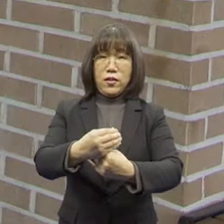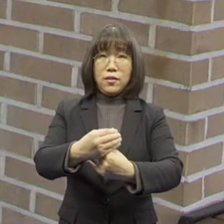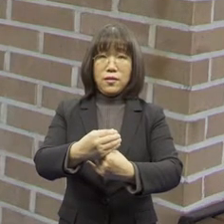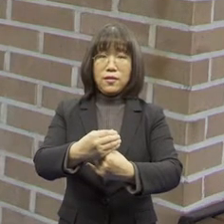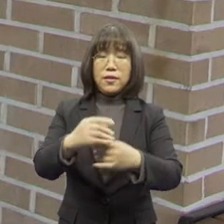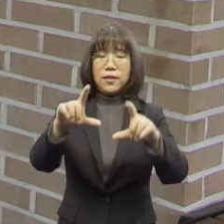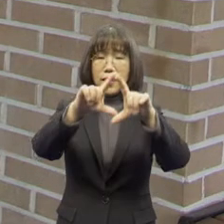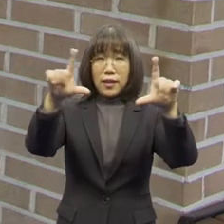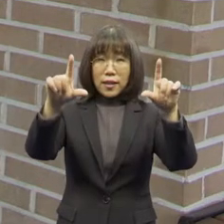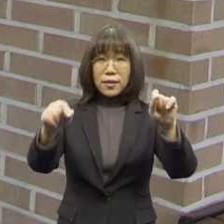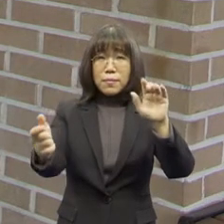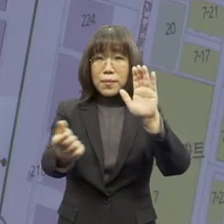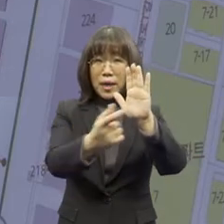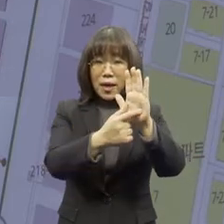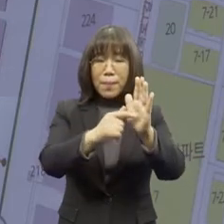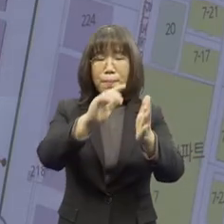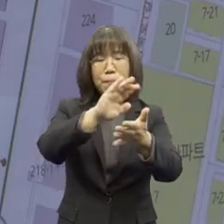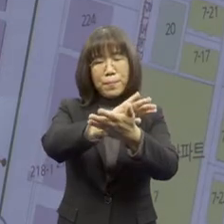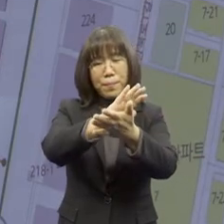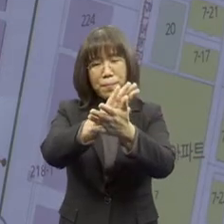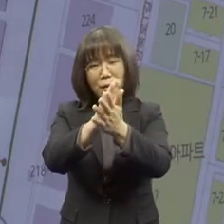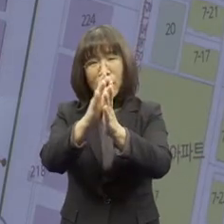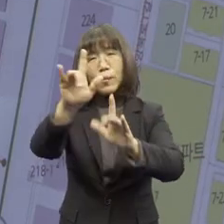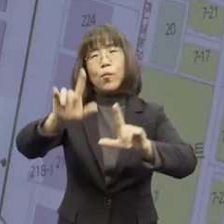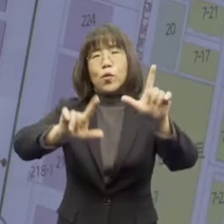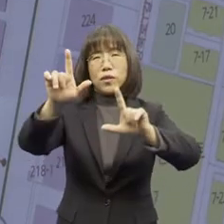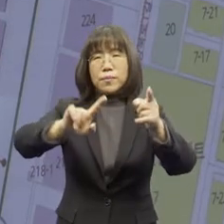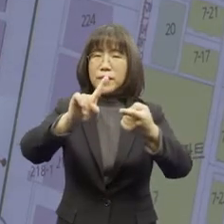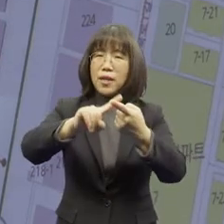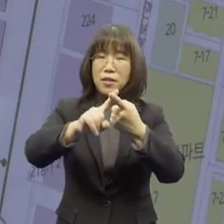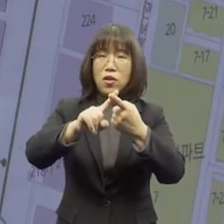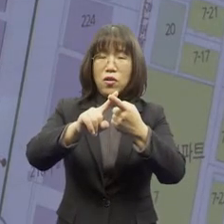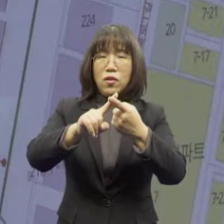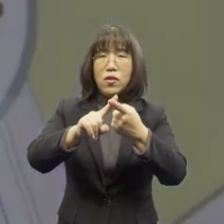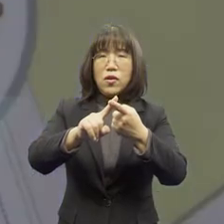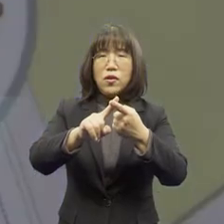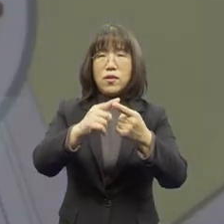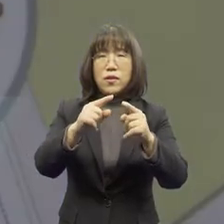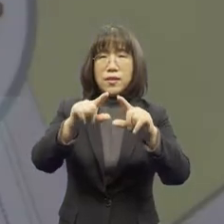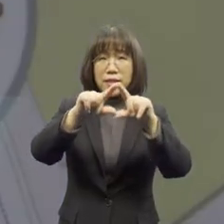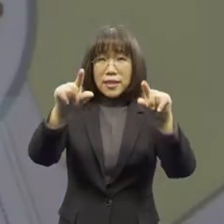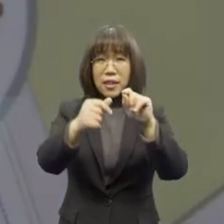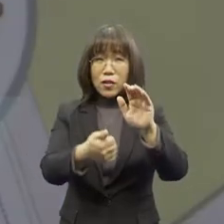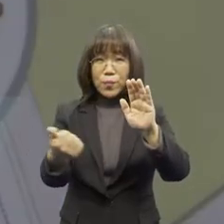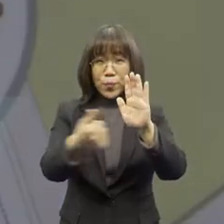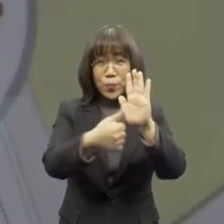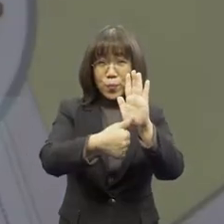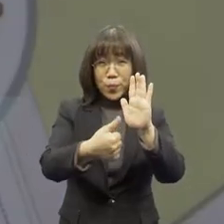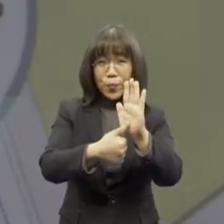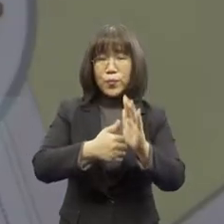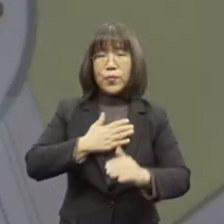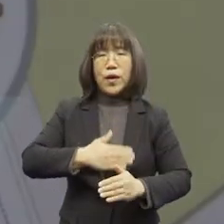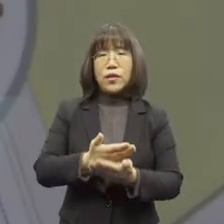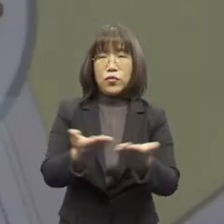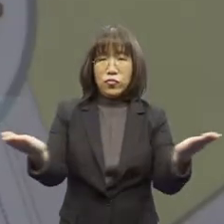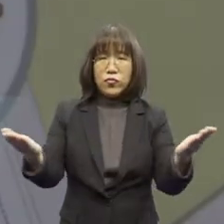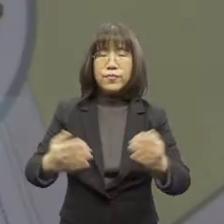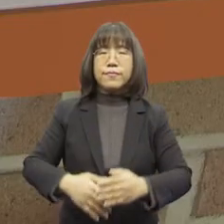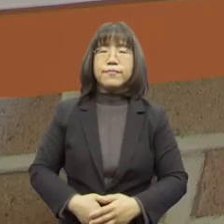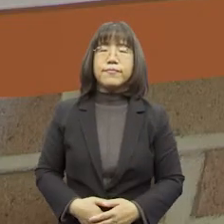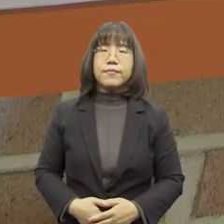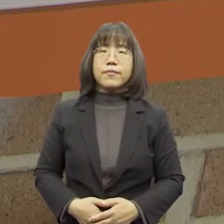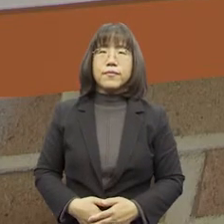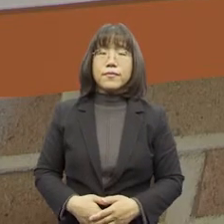강서구는 안전지도 게시판에 변화하는 지역 정보를 스티커와 자석을 이용해 안내하며 지속적으로 학교